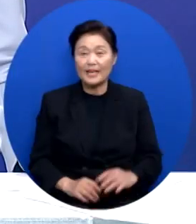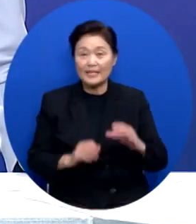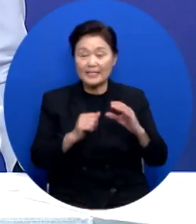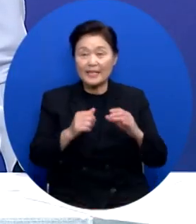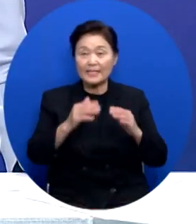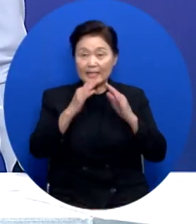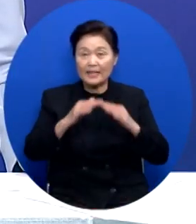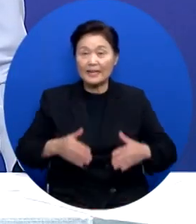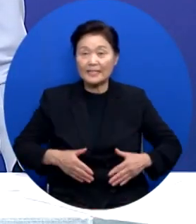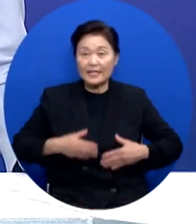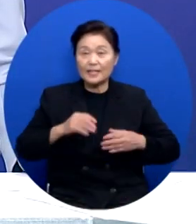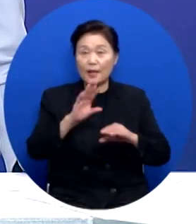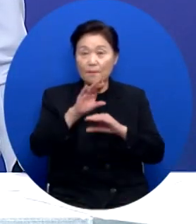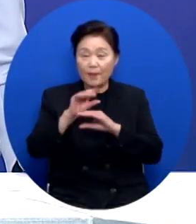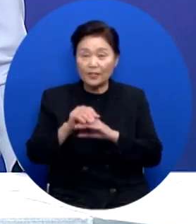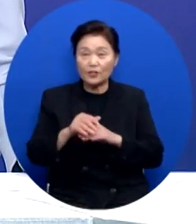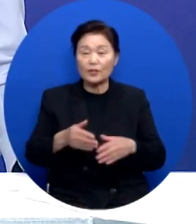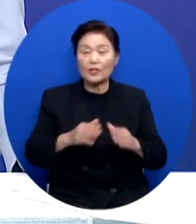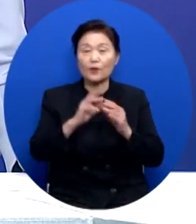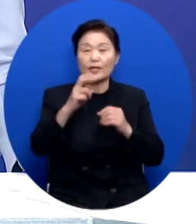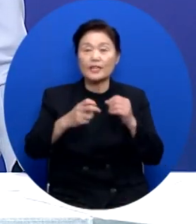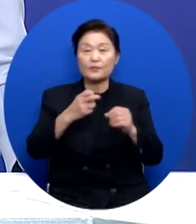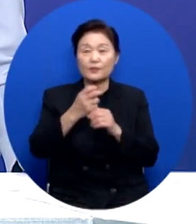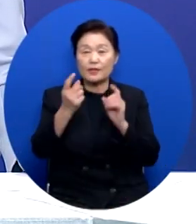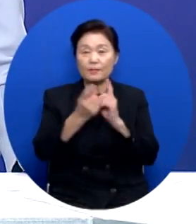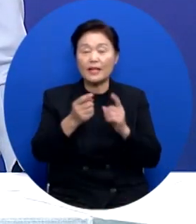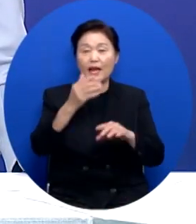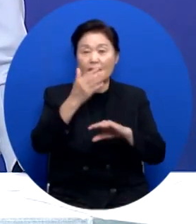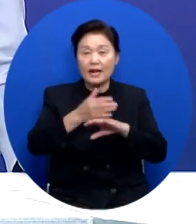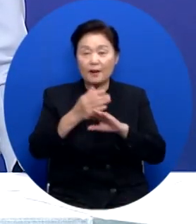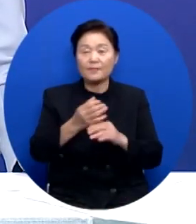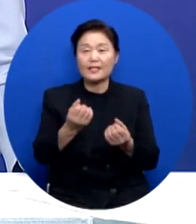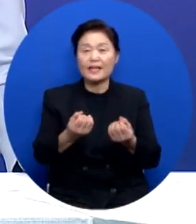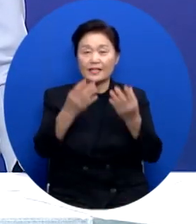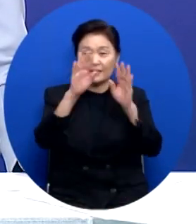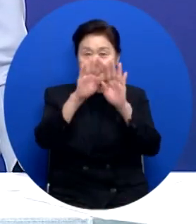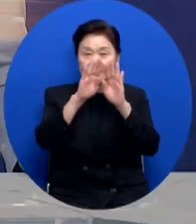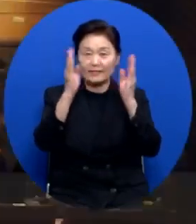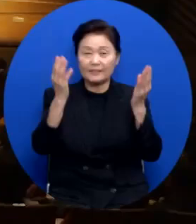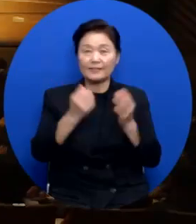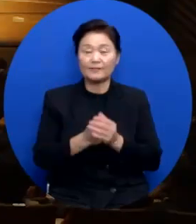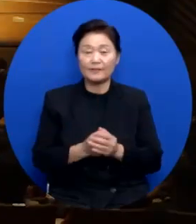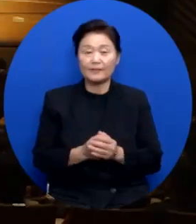CTS 전남 방송이 개국 20주년을 맞아 감사 콘서트를 개최했습니다.